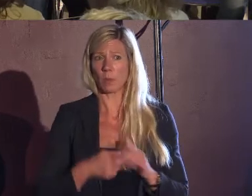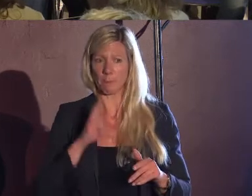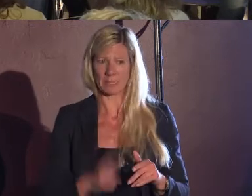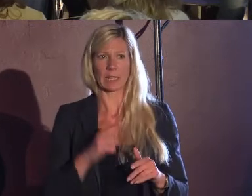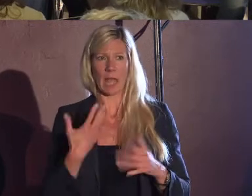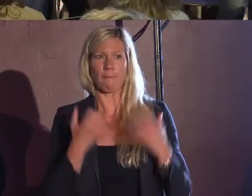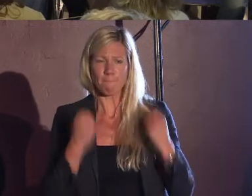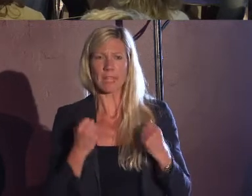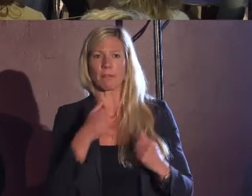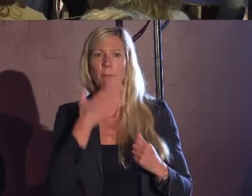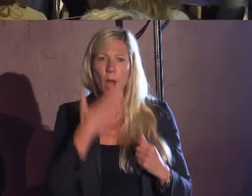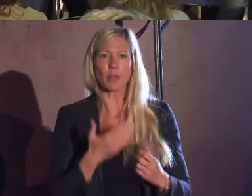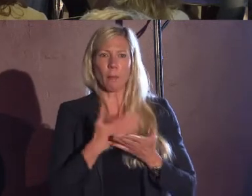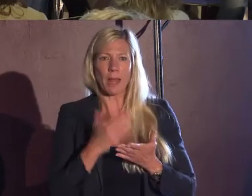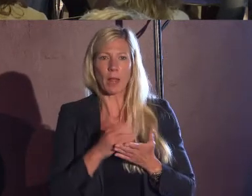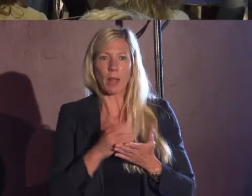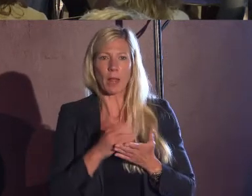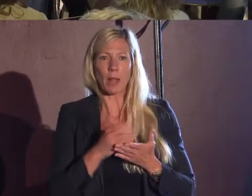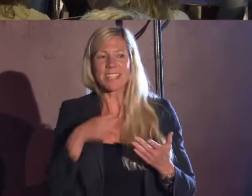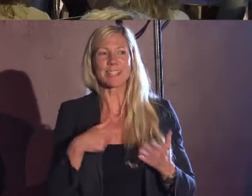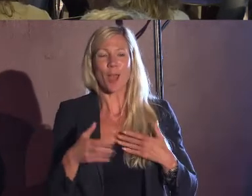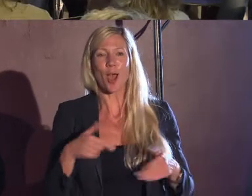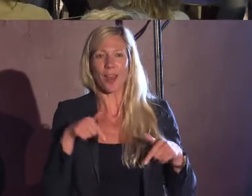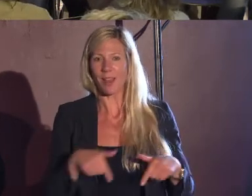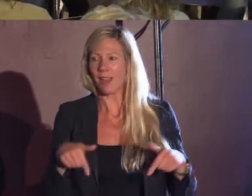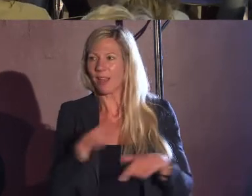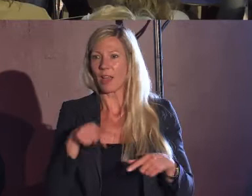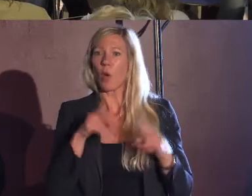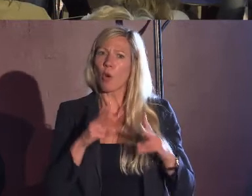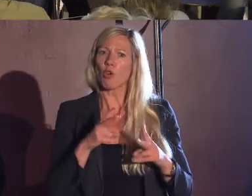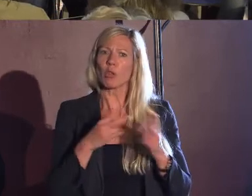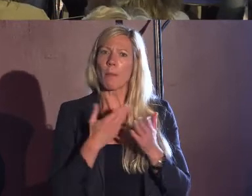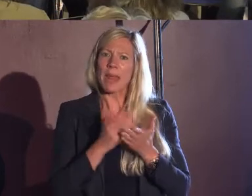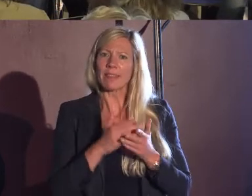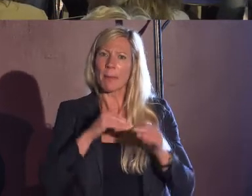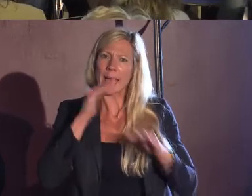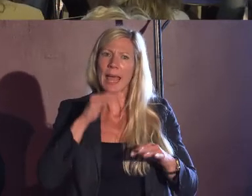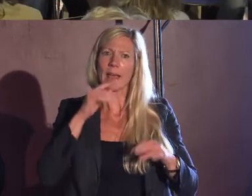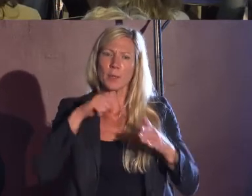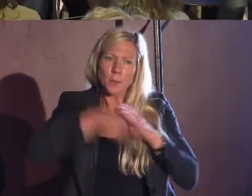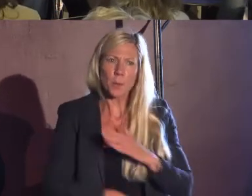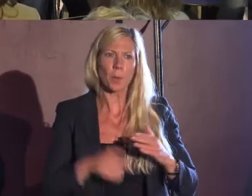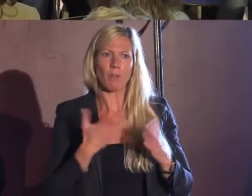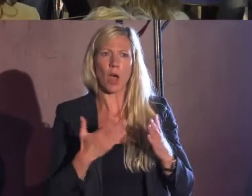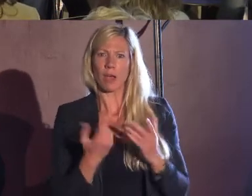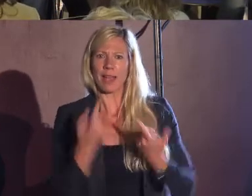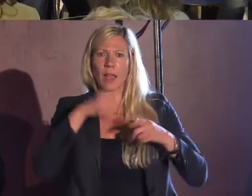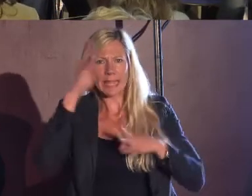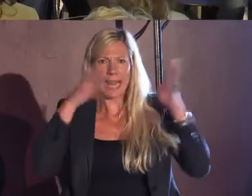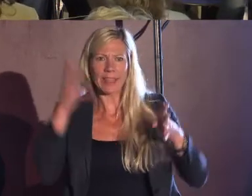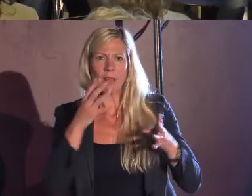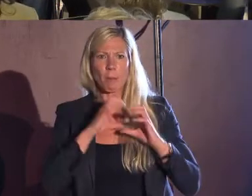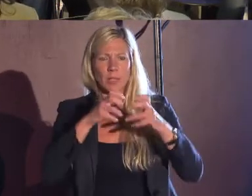vi pratar och berättar om det vi jobbar med, också berättar ingående om den kreativa processen. Vad händer i? Dela med oss av det. Vad